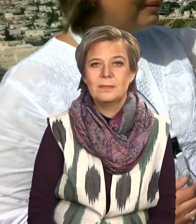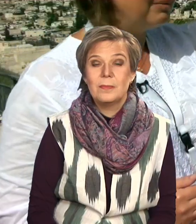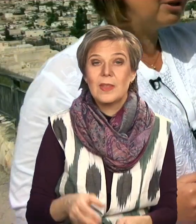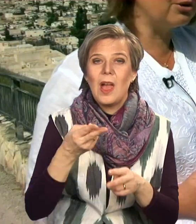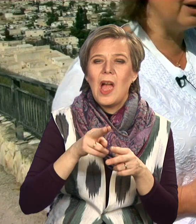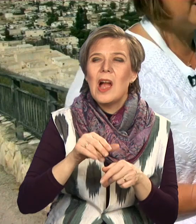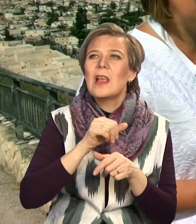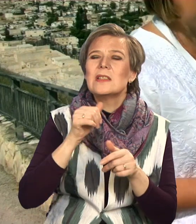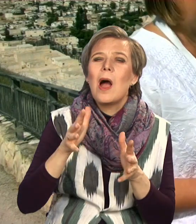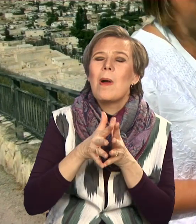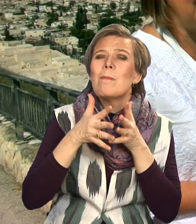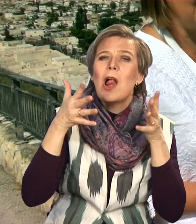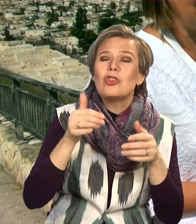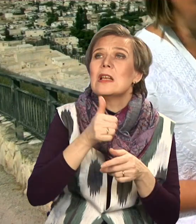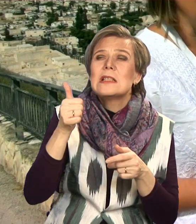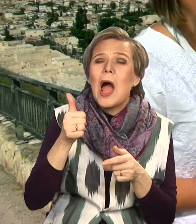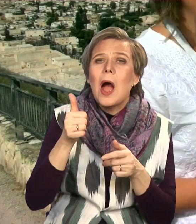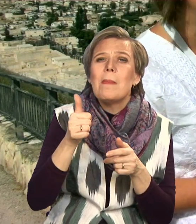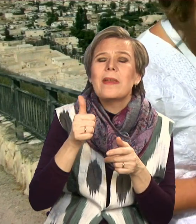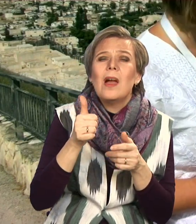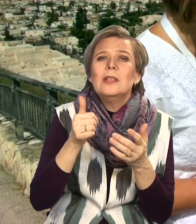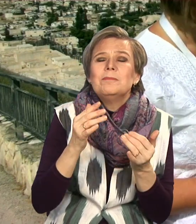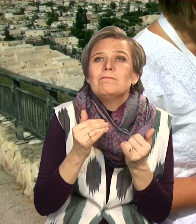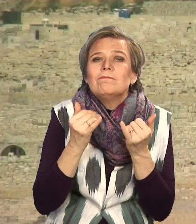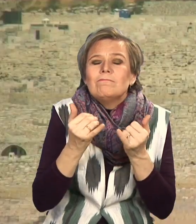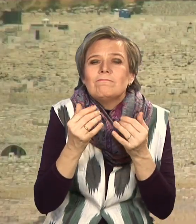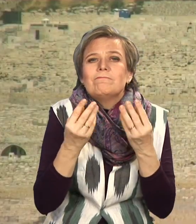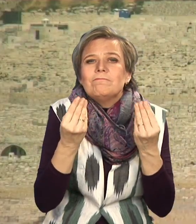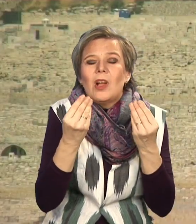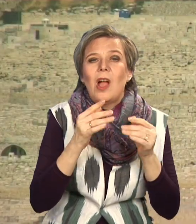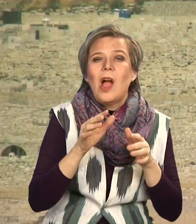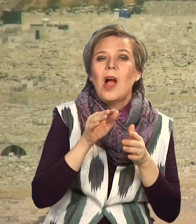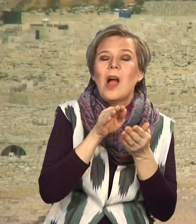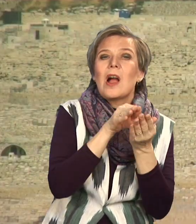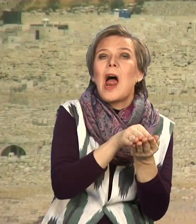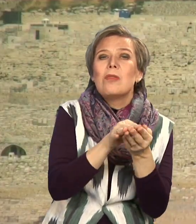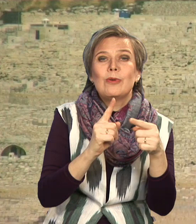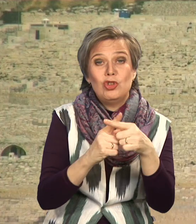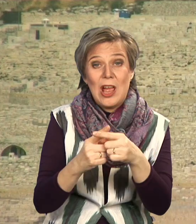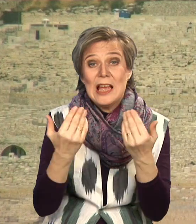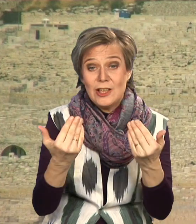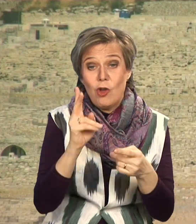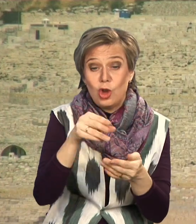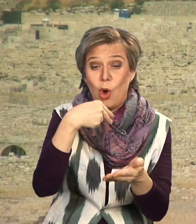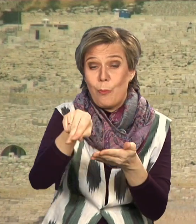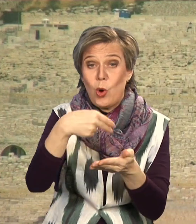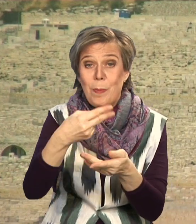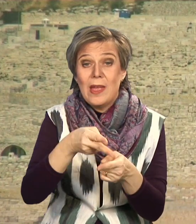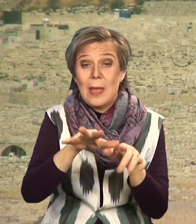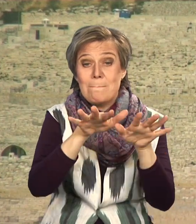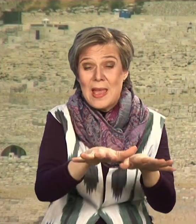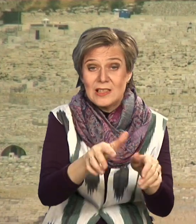Это самое большое, самое престижное еврейское кладбище. И по сегодняшний день, если кто-то покупает